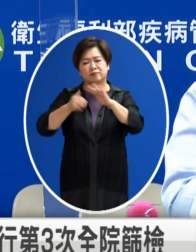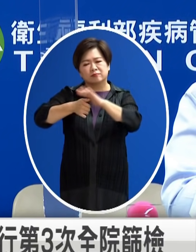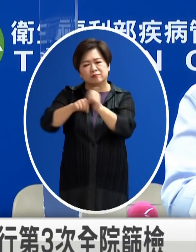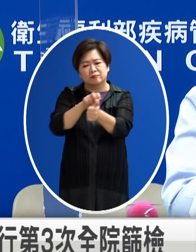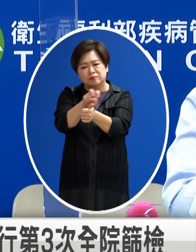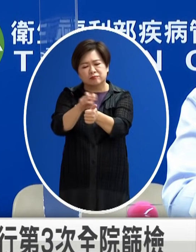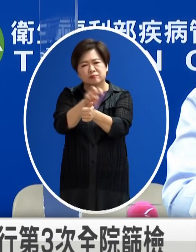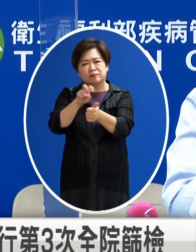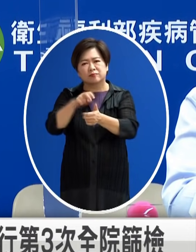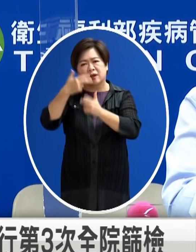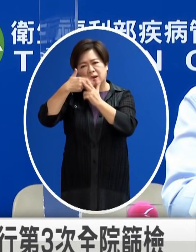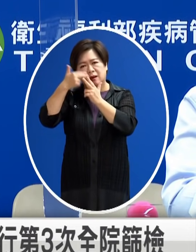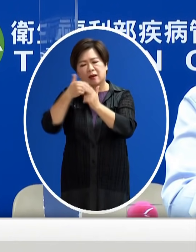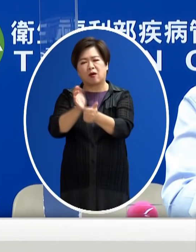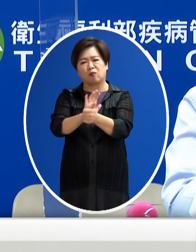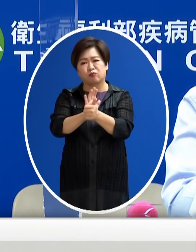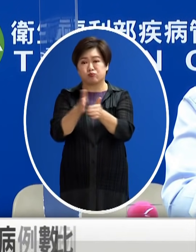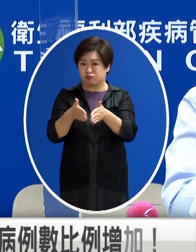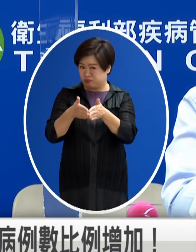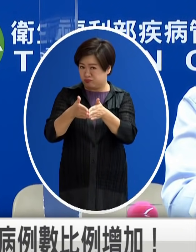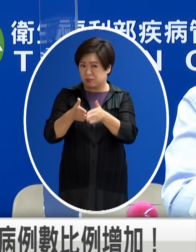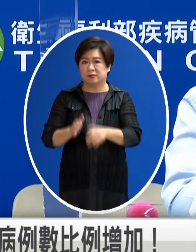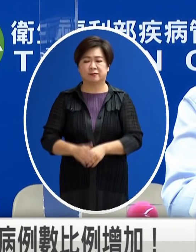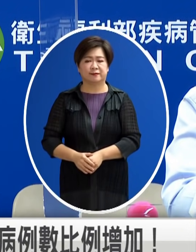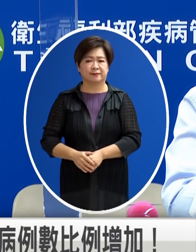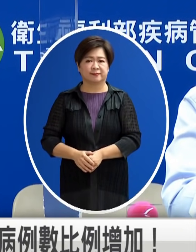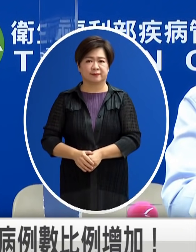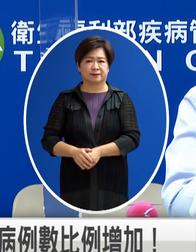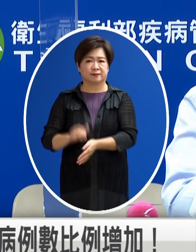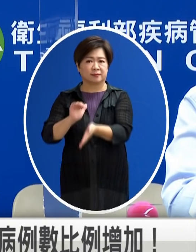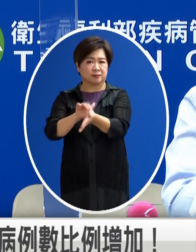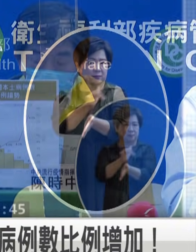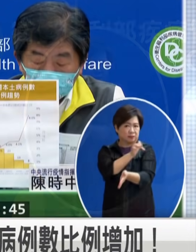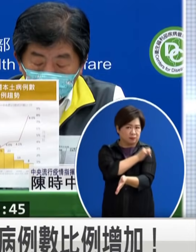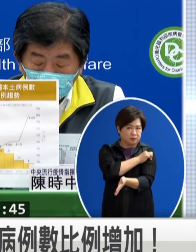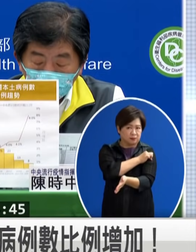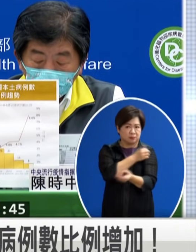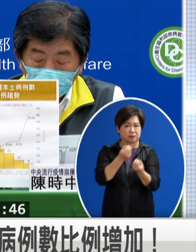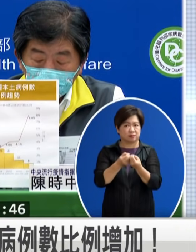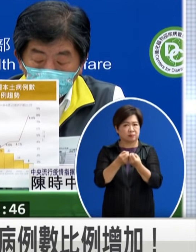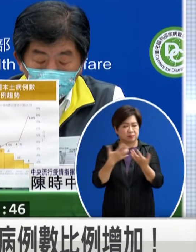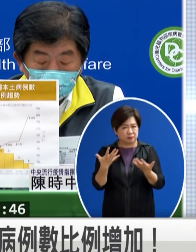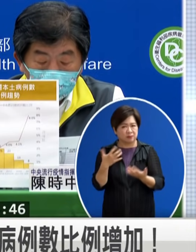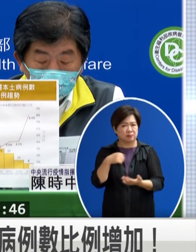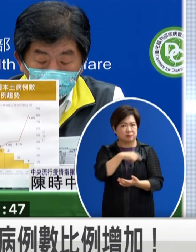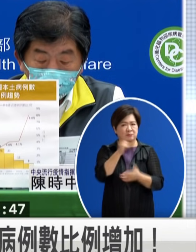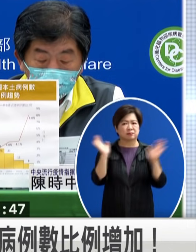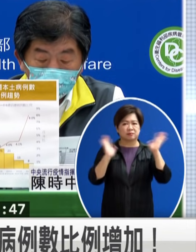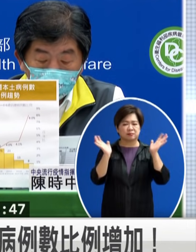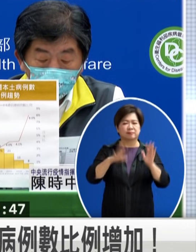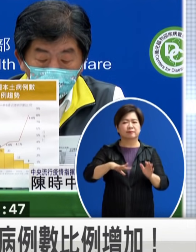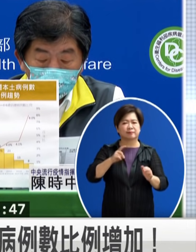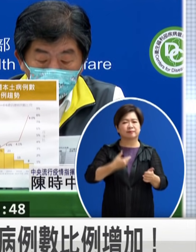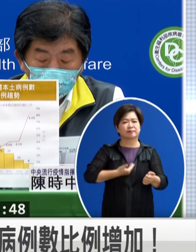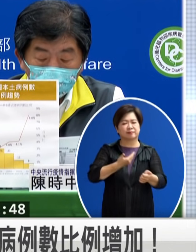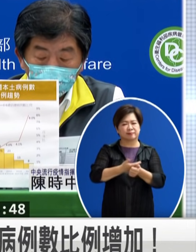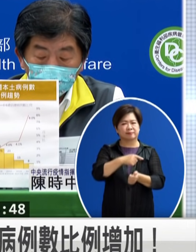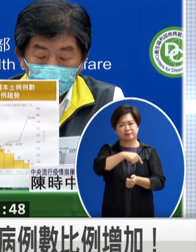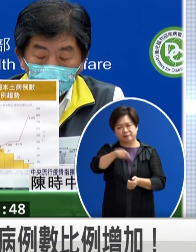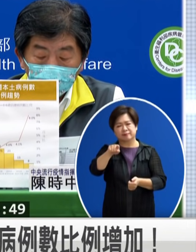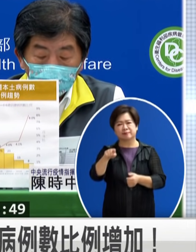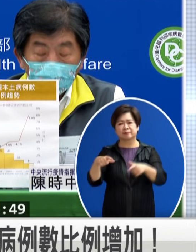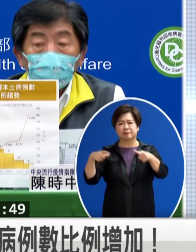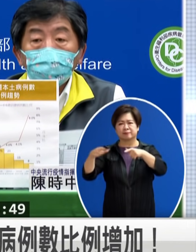顾及用餐的服务。那医护人员的子女优先安排到园照